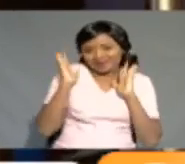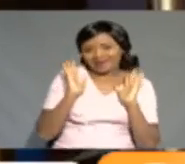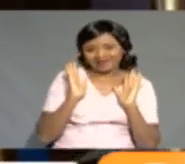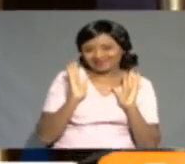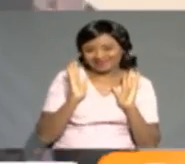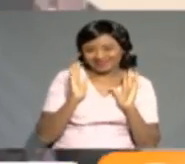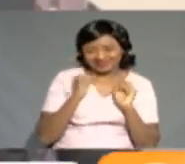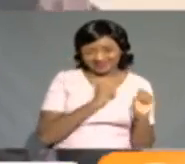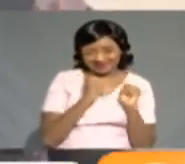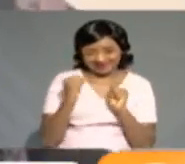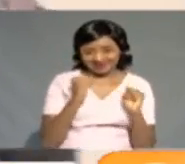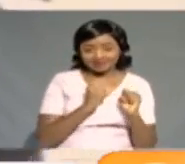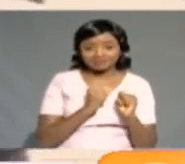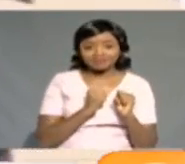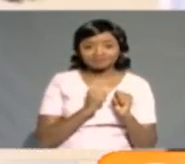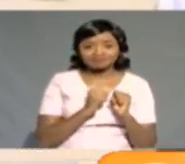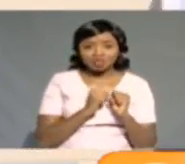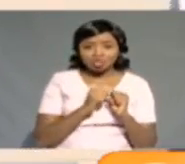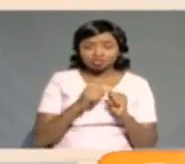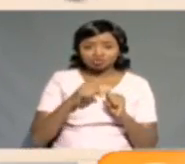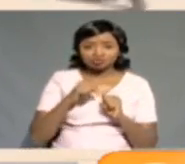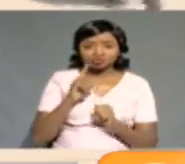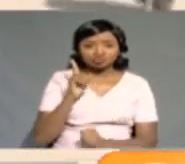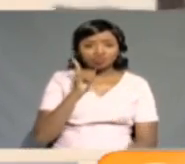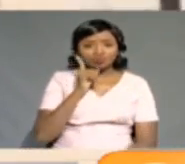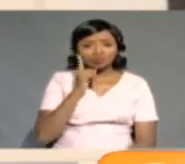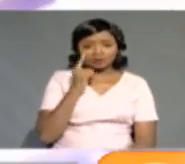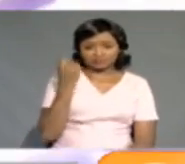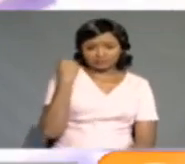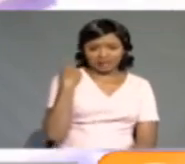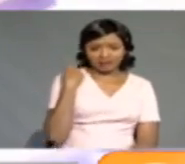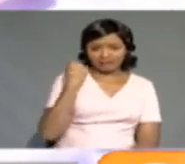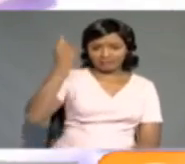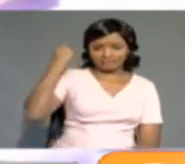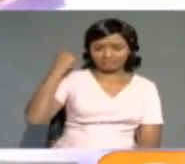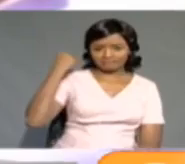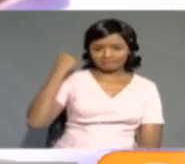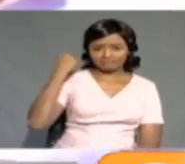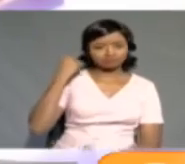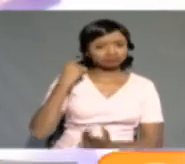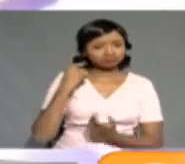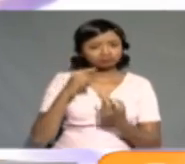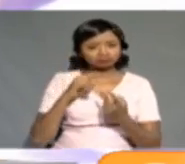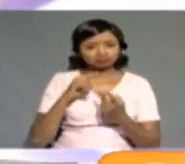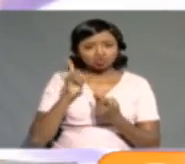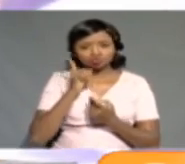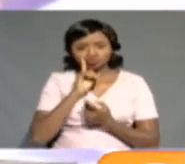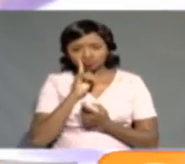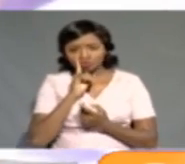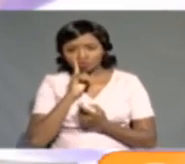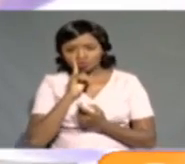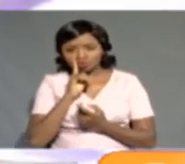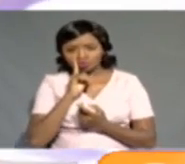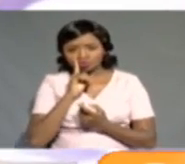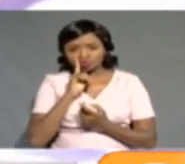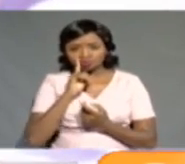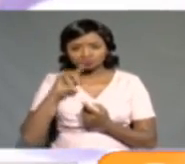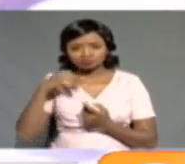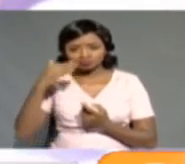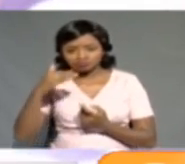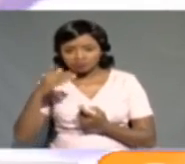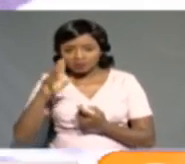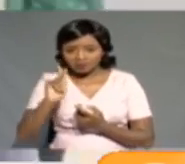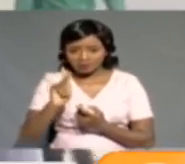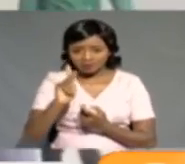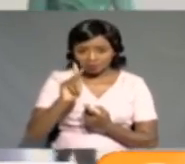uongo. Kesho kutwa, mtondo na mtondogo. Kesho kutwa, mtondo,